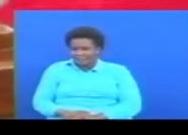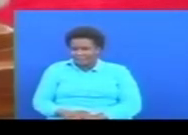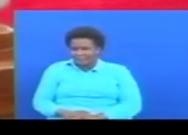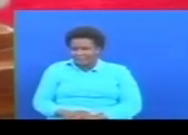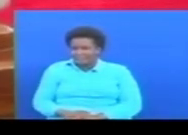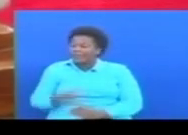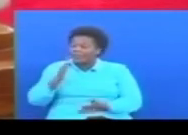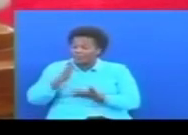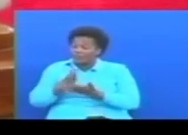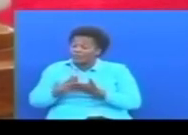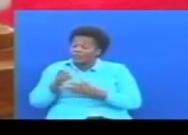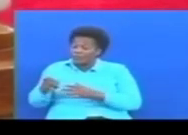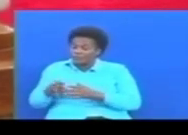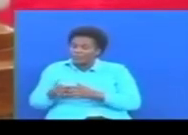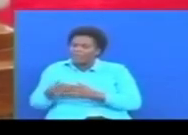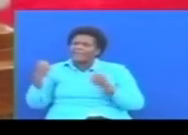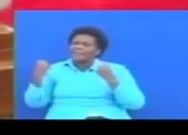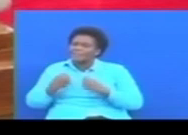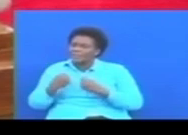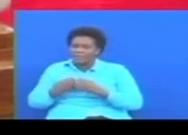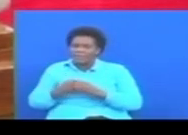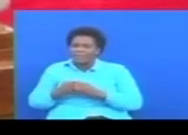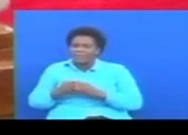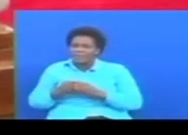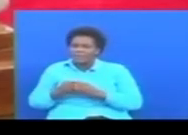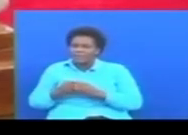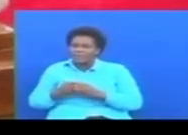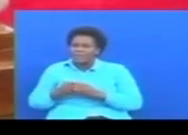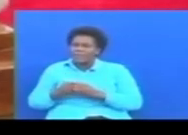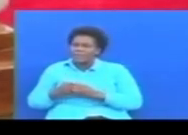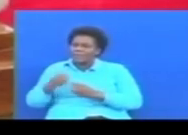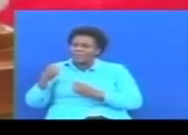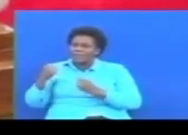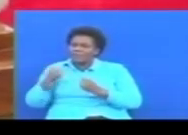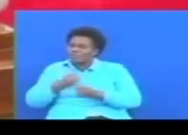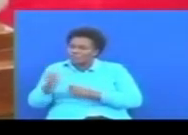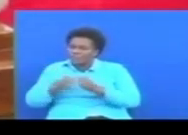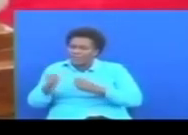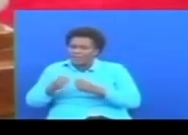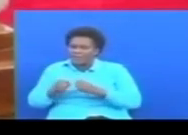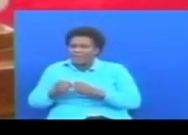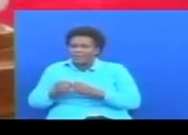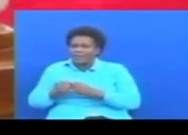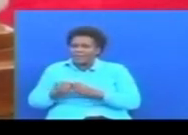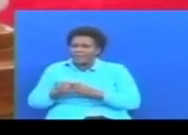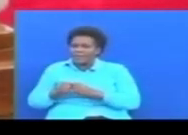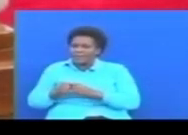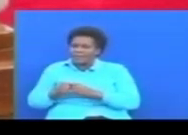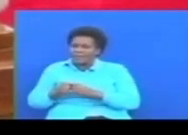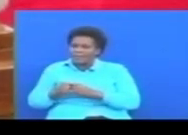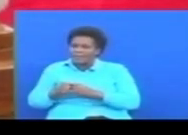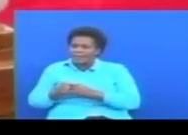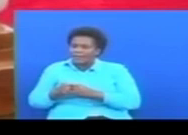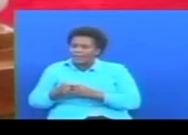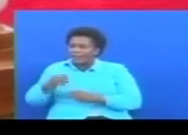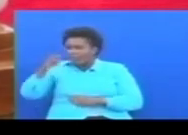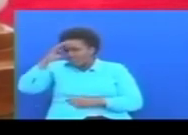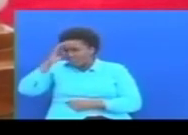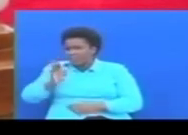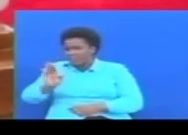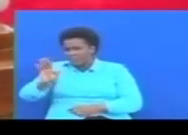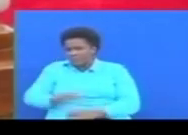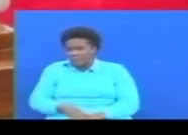amekuwa mstari wa mbele kabisa wa kuweza kupigania maslahi ya askari wetu kwenye jimbo lake. Na mimi ni shahidi